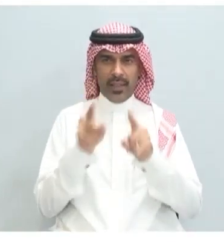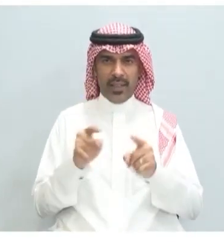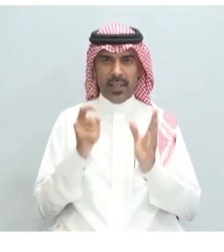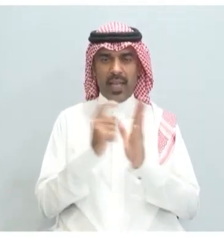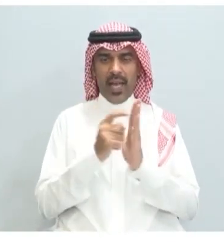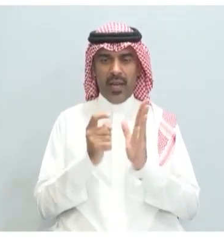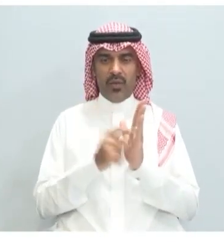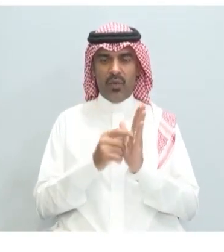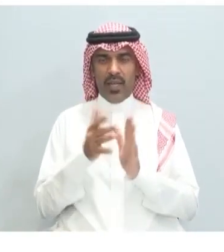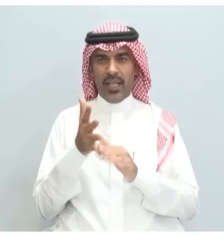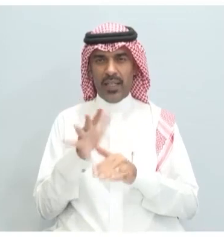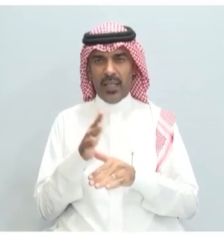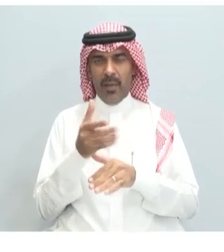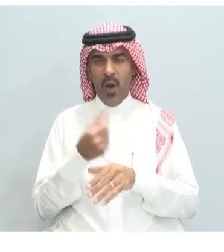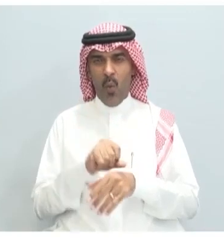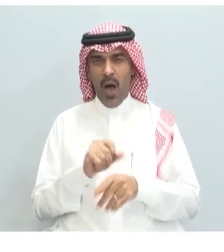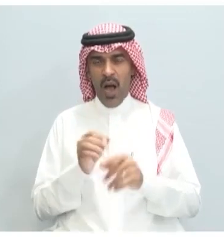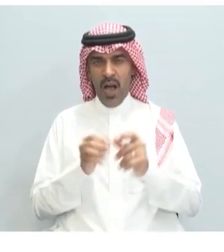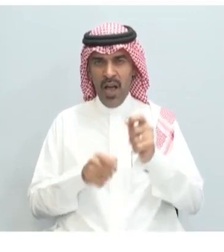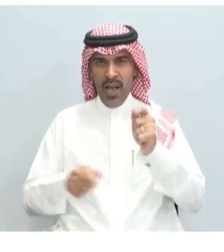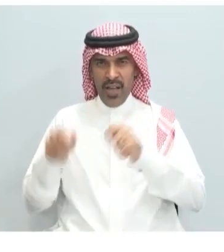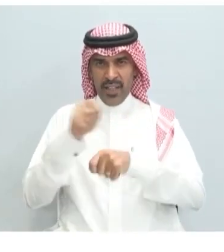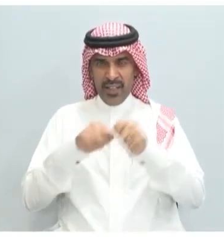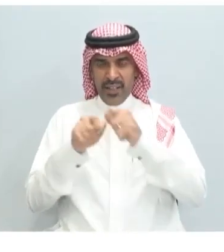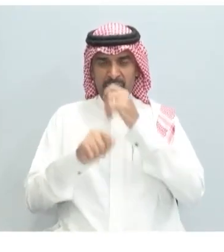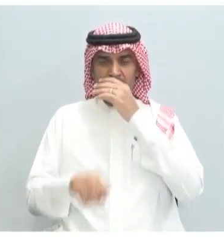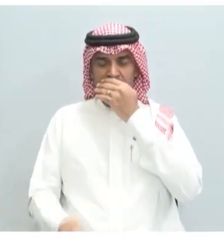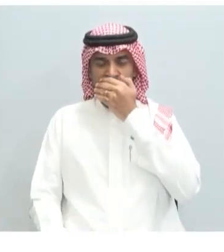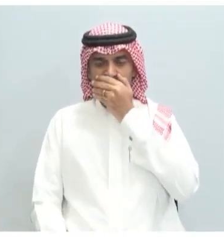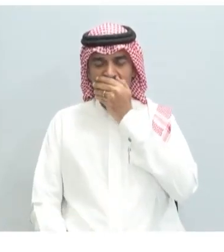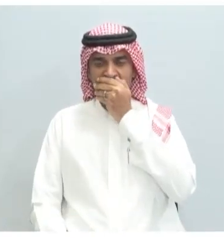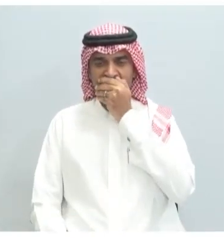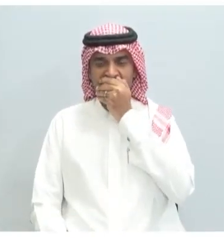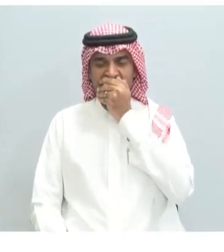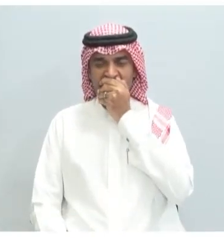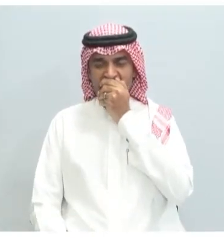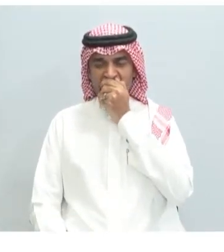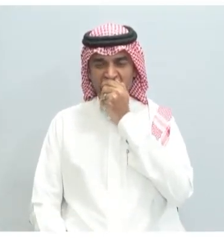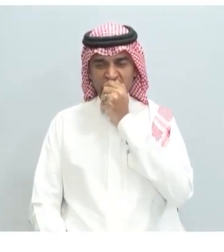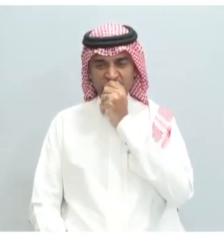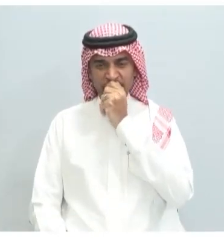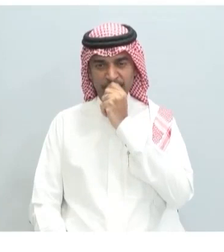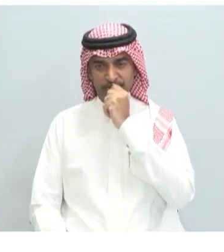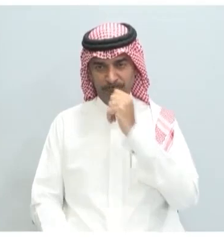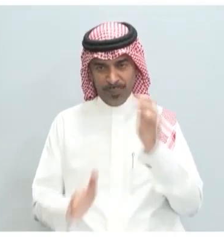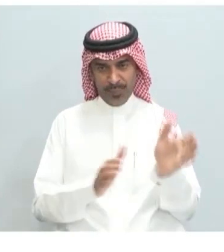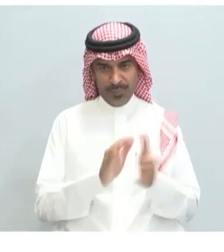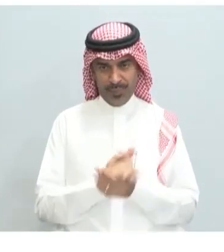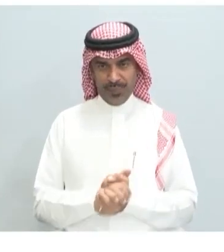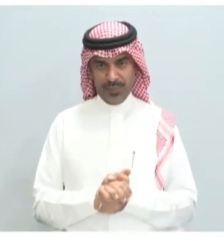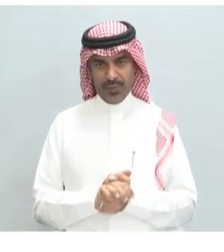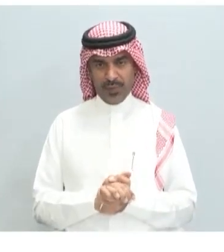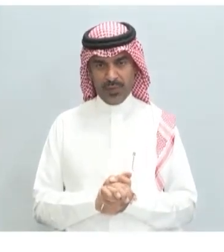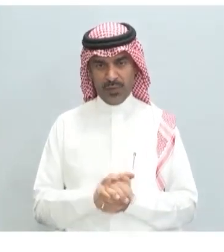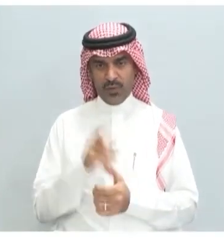نطبق فيه كل قوانين الاحتمالات اللي تعلمناها في الدروس السابقه من خلال هذا المثال خلونا